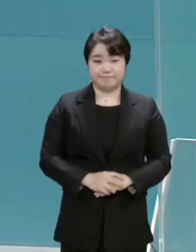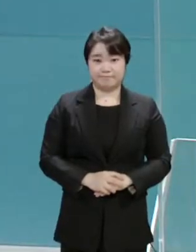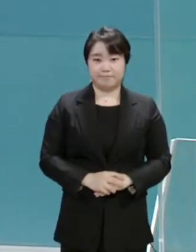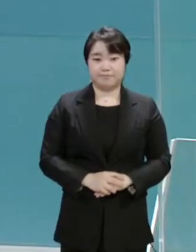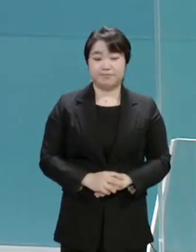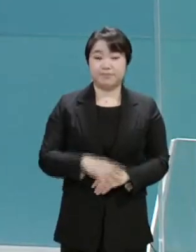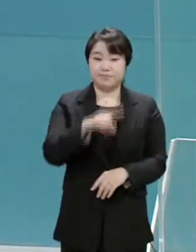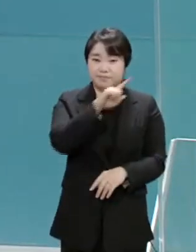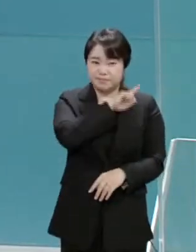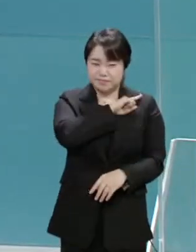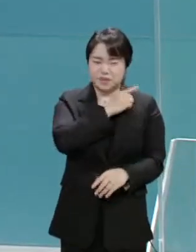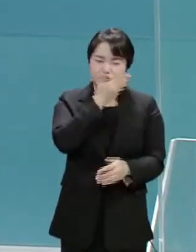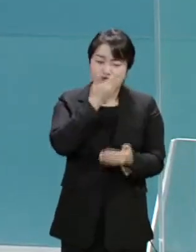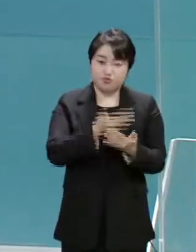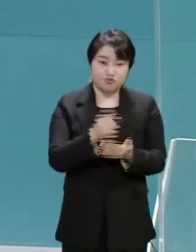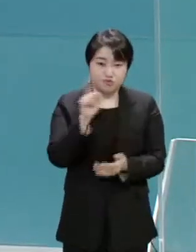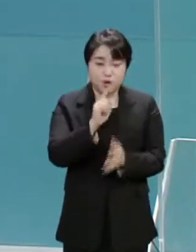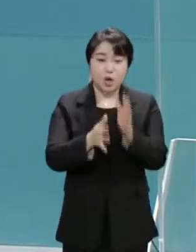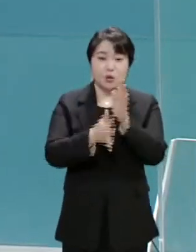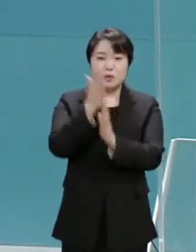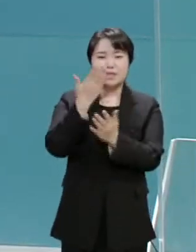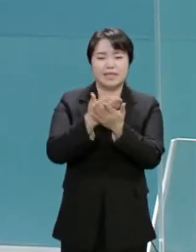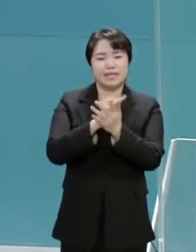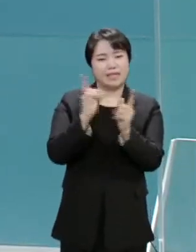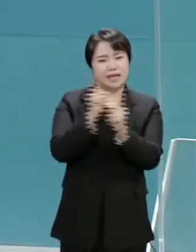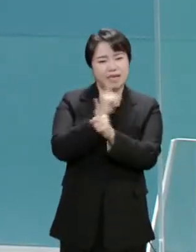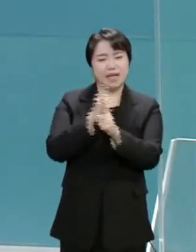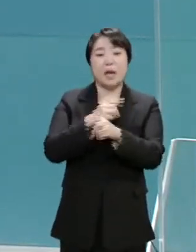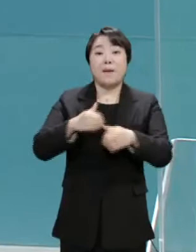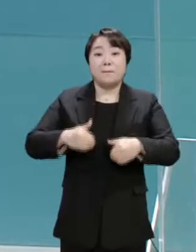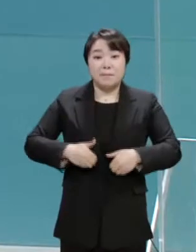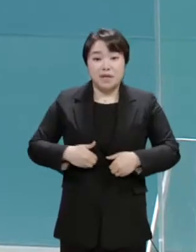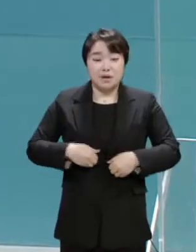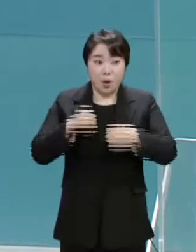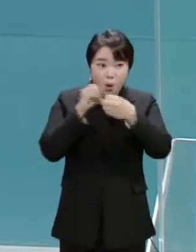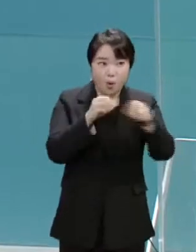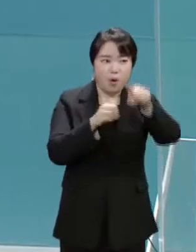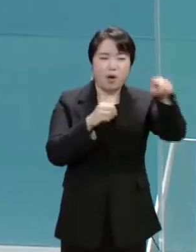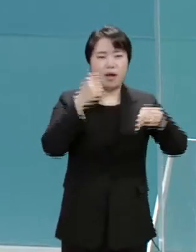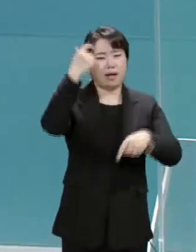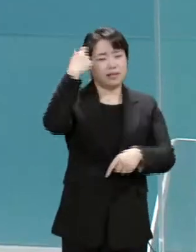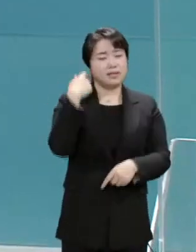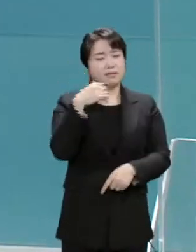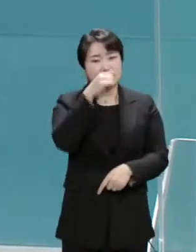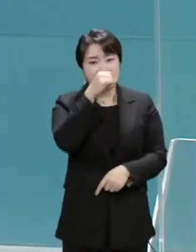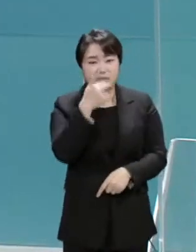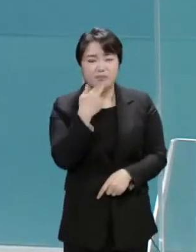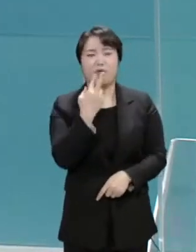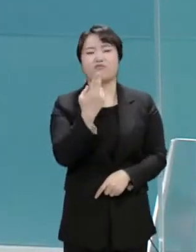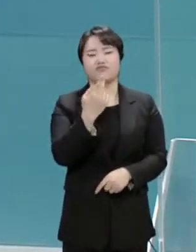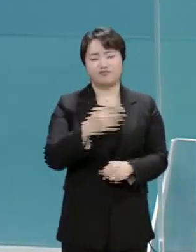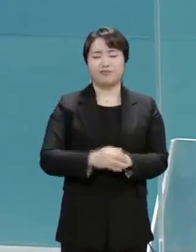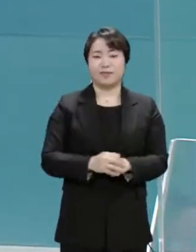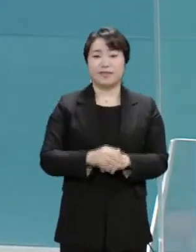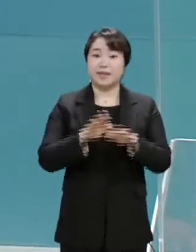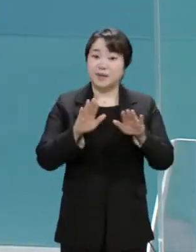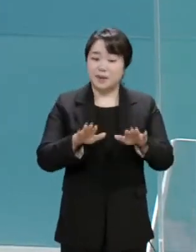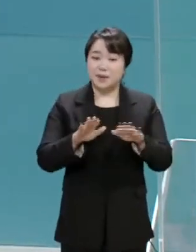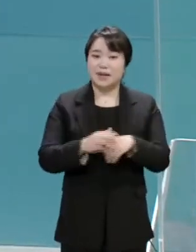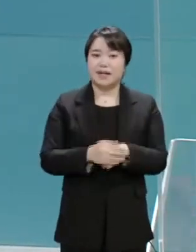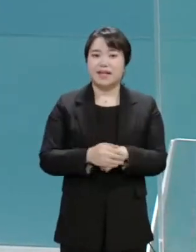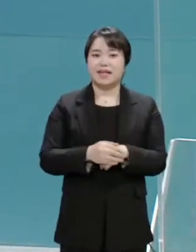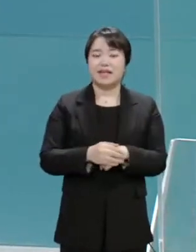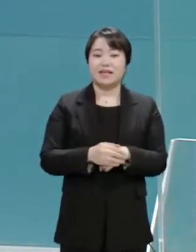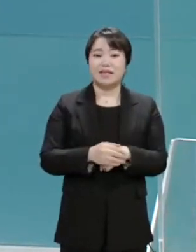네, 무엇보다 가장 중요한 건 도시재생의 필요성 여부를 주민들이 얼마나 체감하고 있느냐가 아닐까 싶은데요. 네, 그래서 저희가